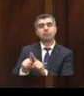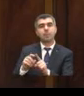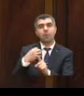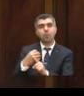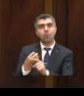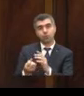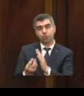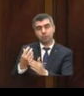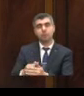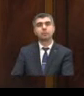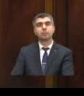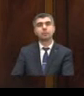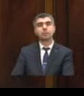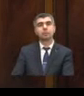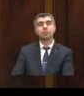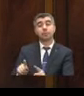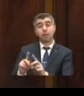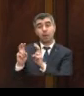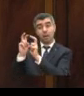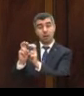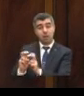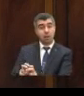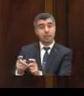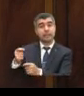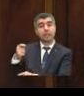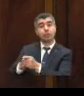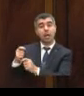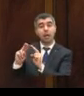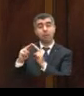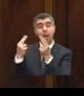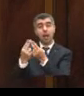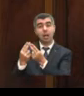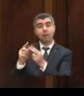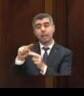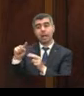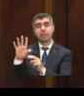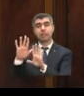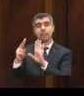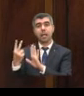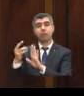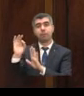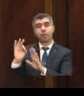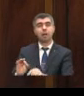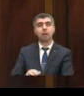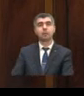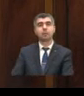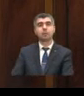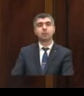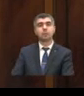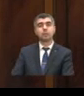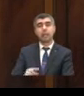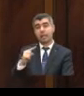الآتية: تراجع التجارة العالمية بناقص 12%، تراجع